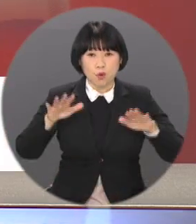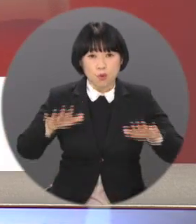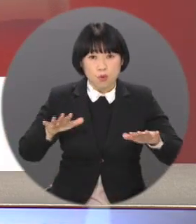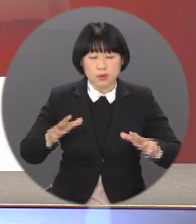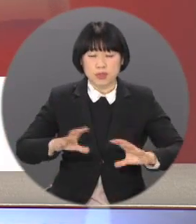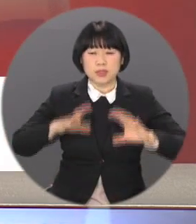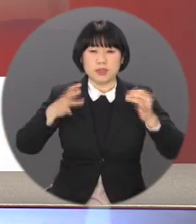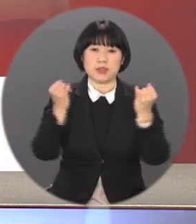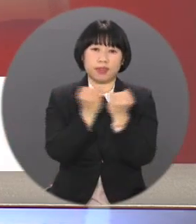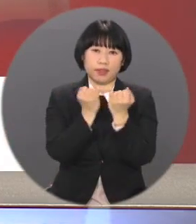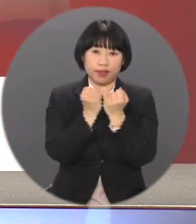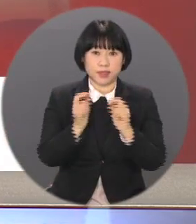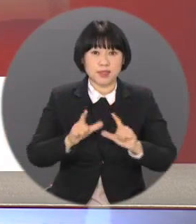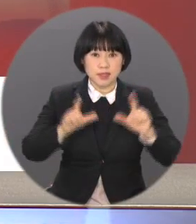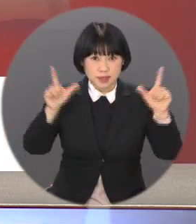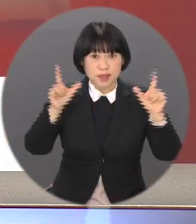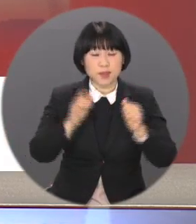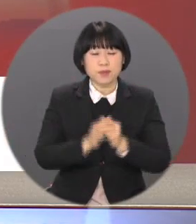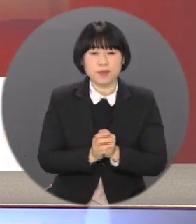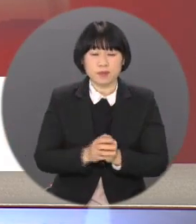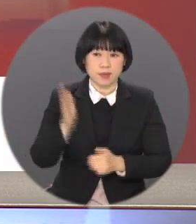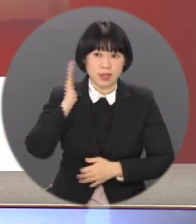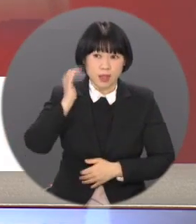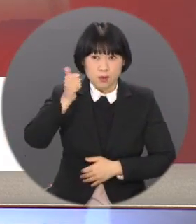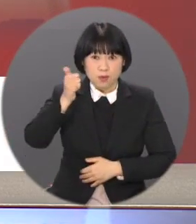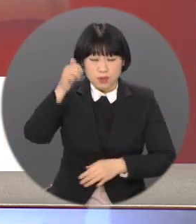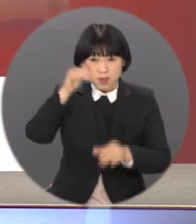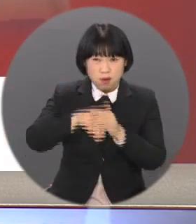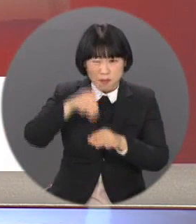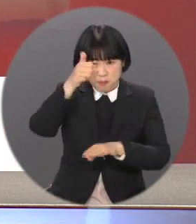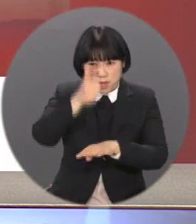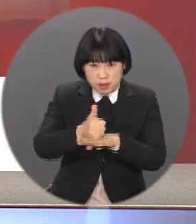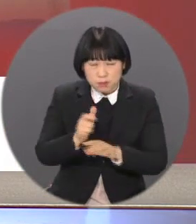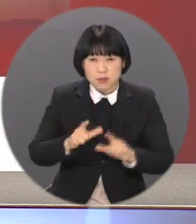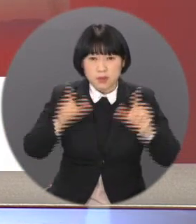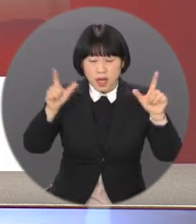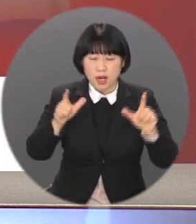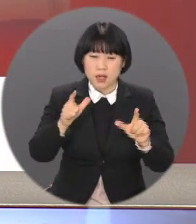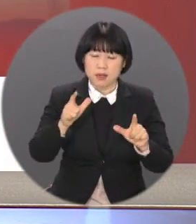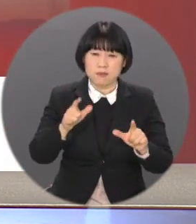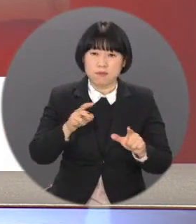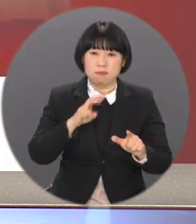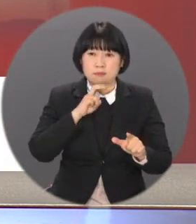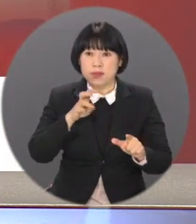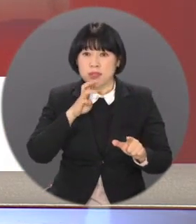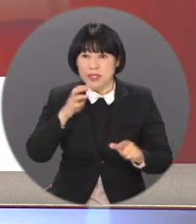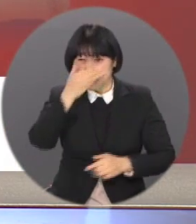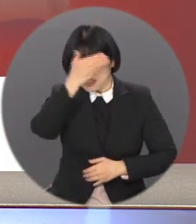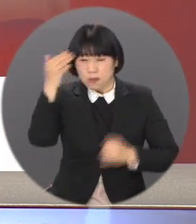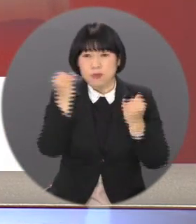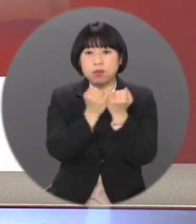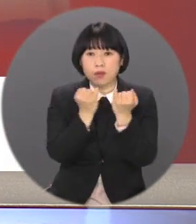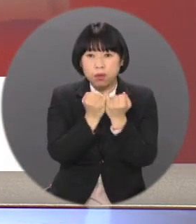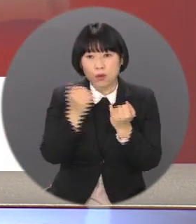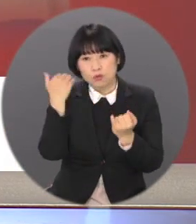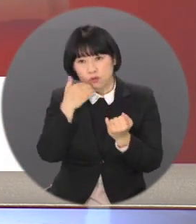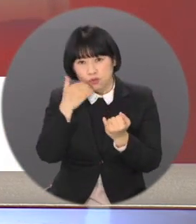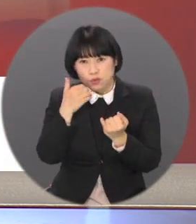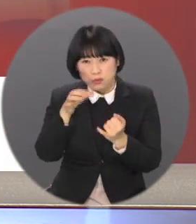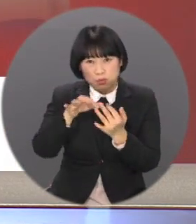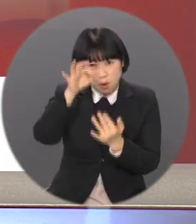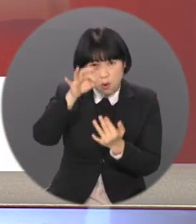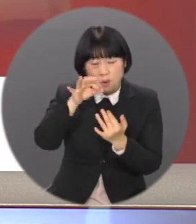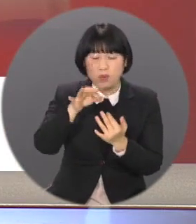오늘은 세계 여성의 날인데요. 대선 막바지에 2030 여성들의 표심이 다시 주목받고 있습니다.